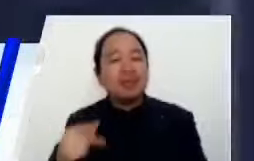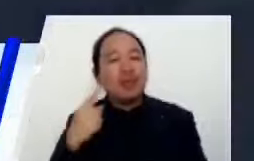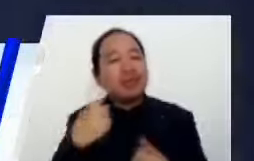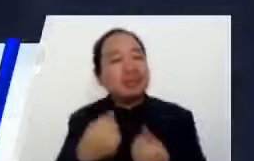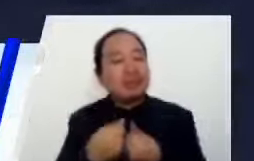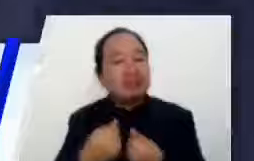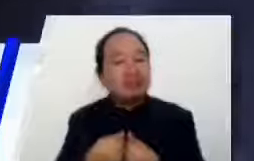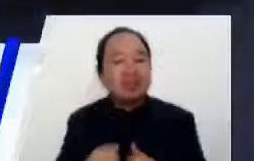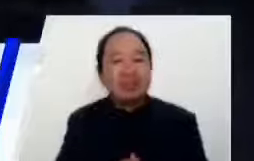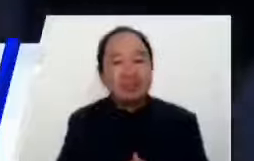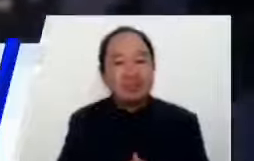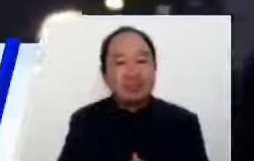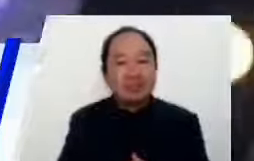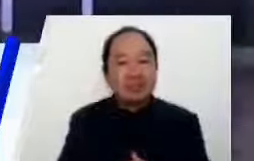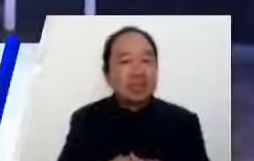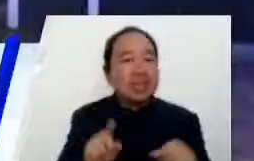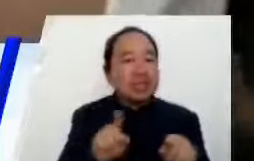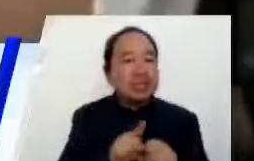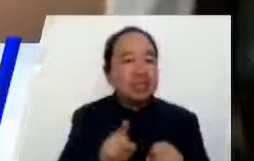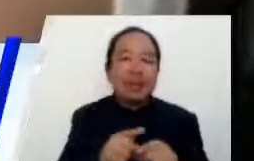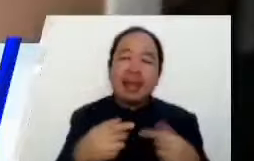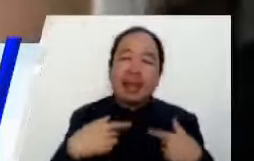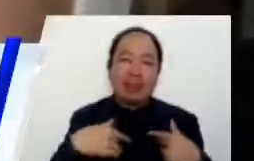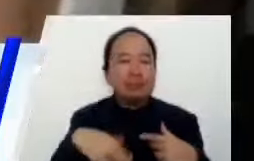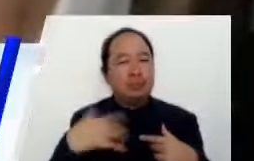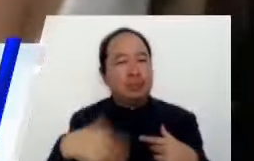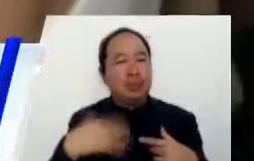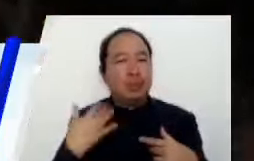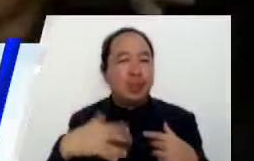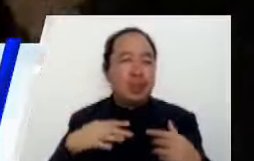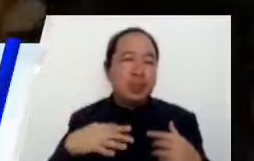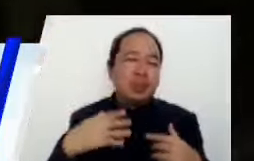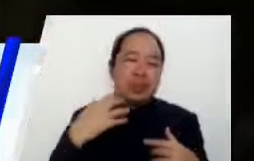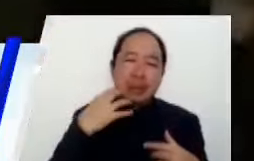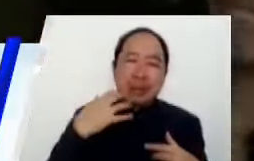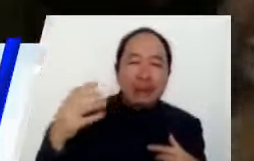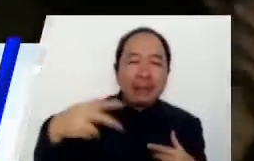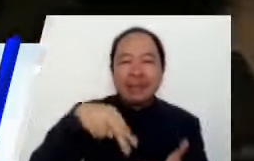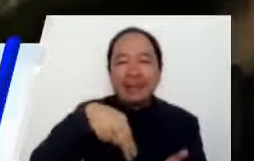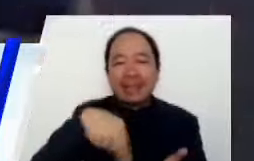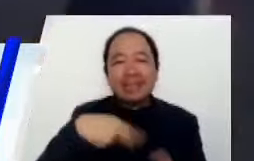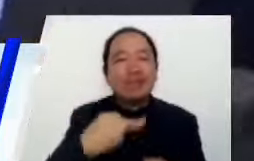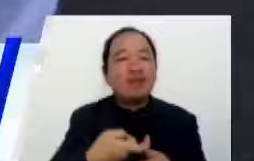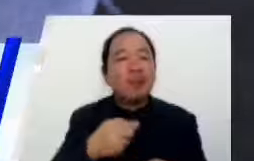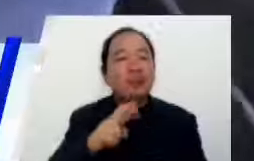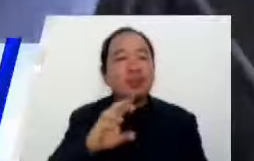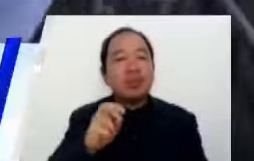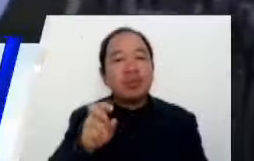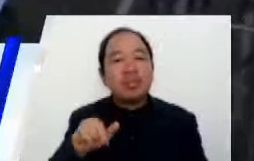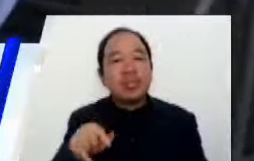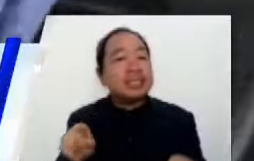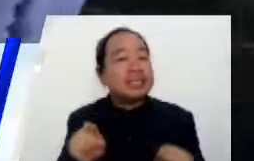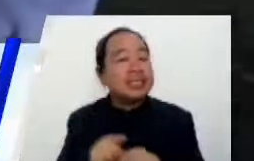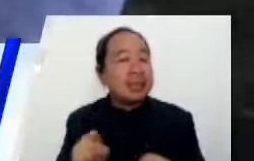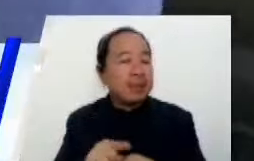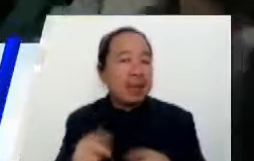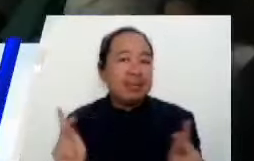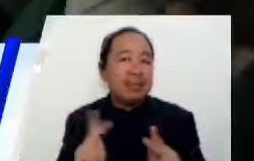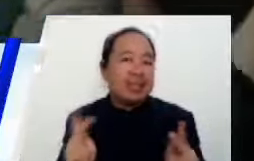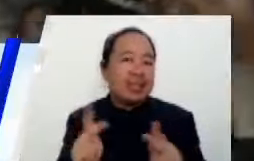Nag-init naman ang gabi sa sexy dance moves ni Roxy Smith. Sinundan niya ng nakakakilig na performance ni Paul